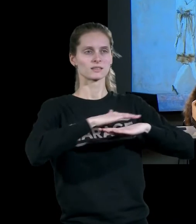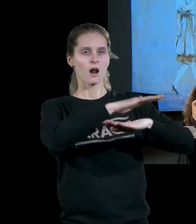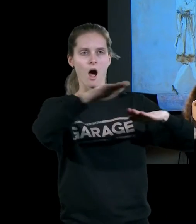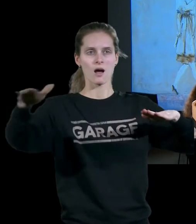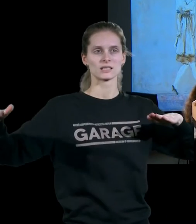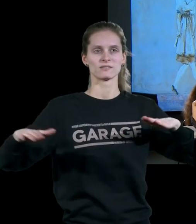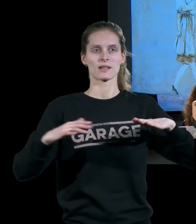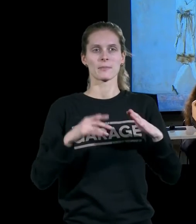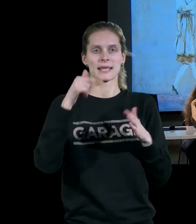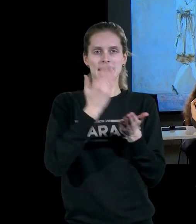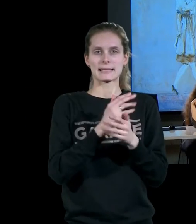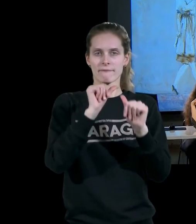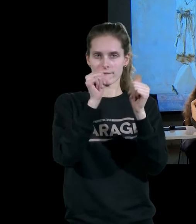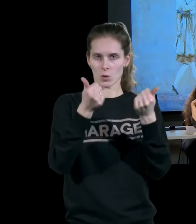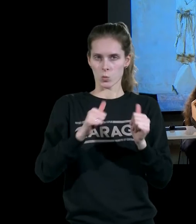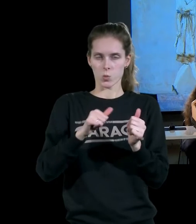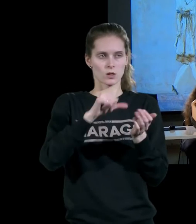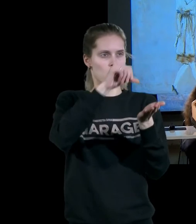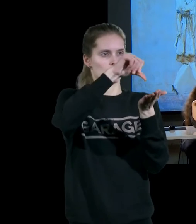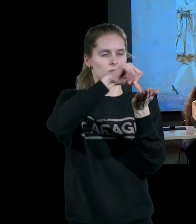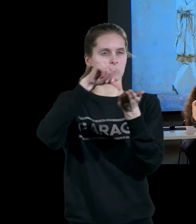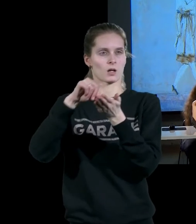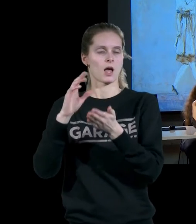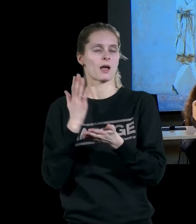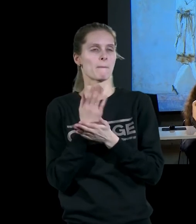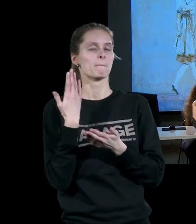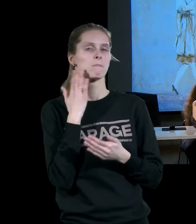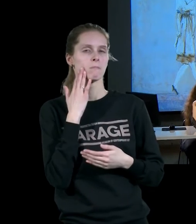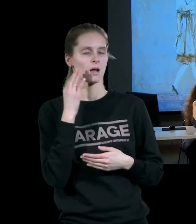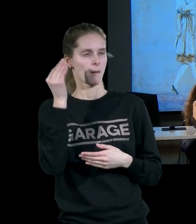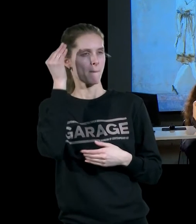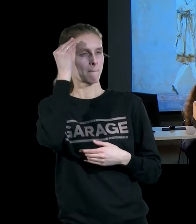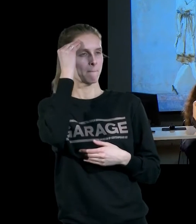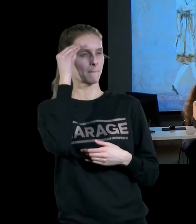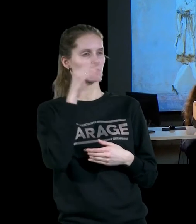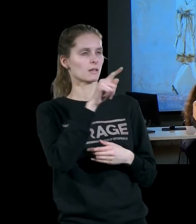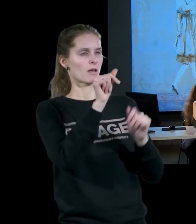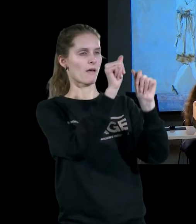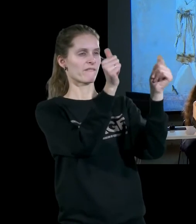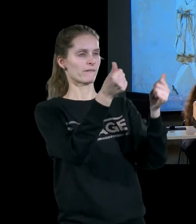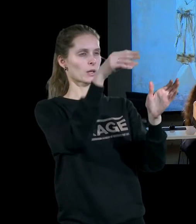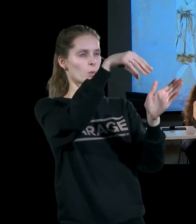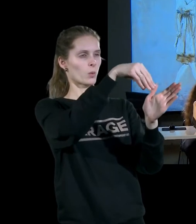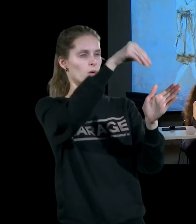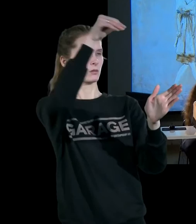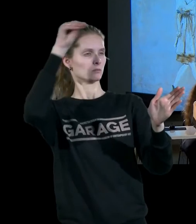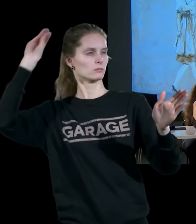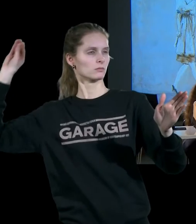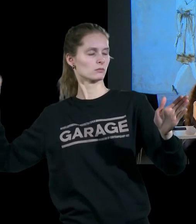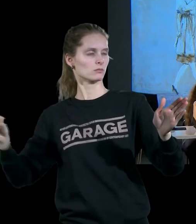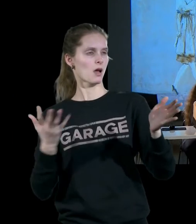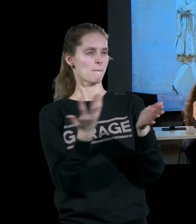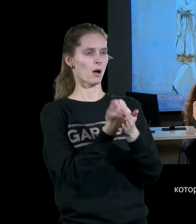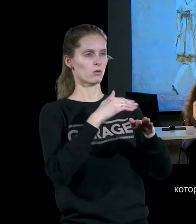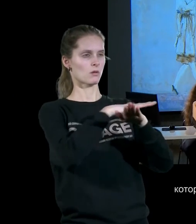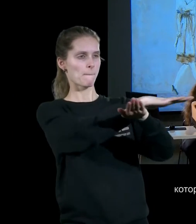в общем-то, если сделать такую мысленную операцию и изъять эти фигуры из пространства, останется, в общем, абстрактное полотно, очень похожее на те